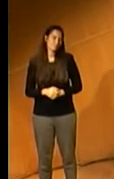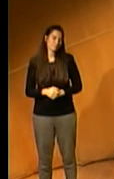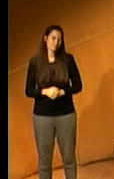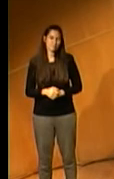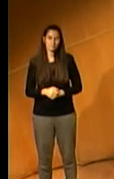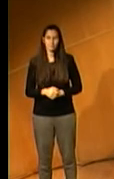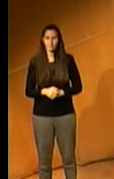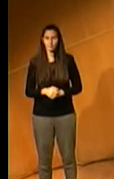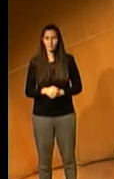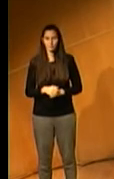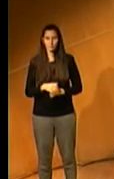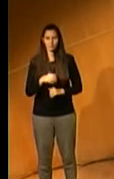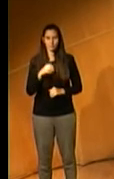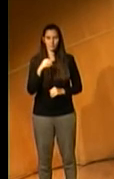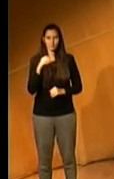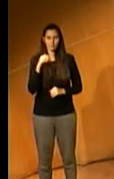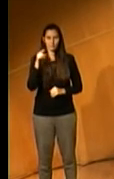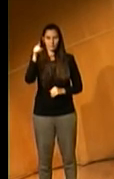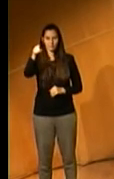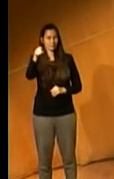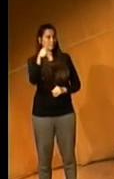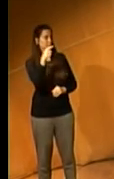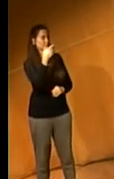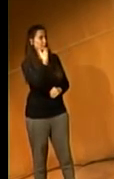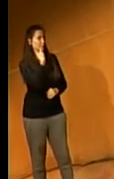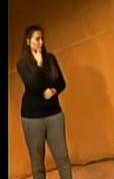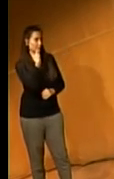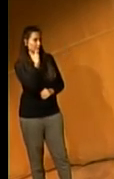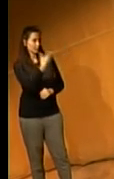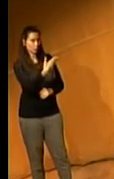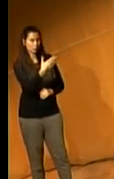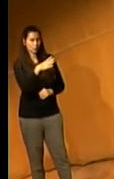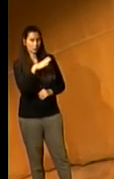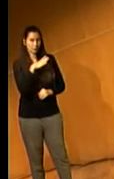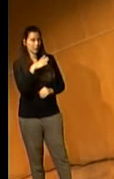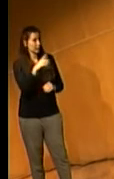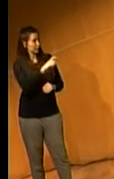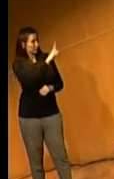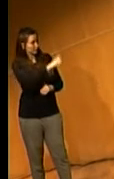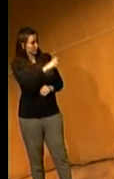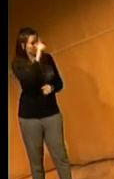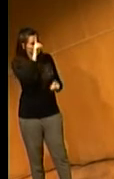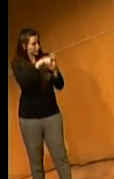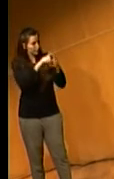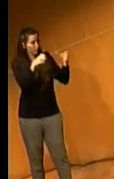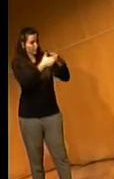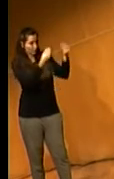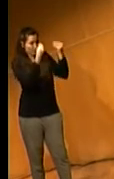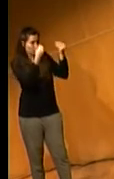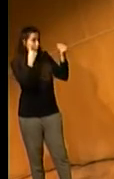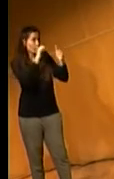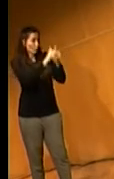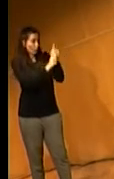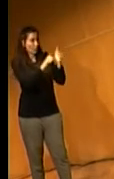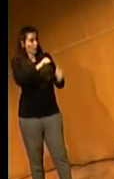Bonjour. Moi, j'avais une question par rapport à la formation, en fait, des AESH. Donc, comme Madame le disait tout à